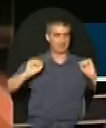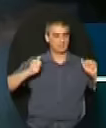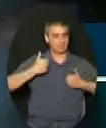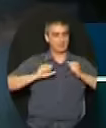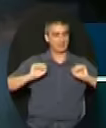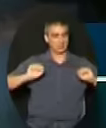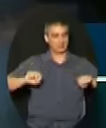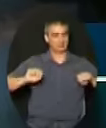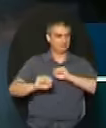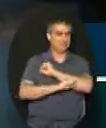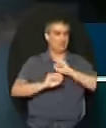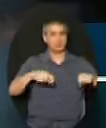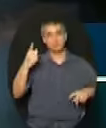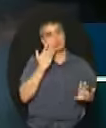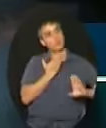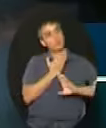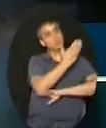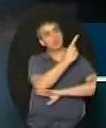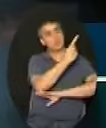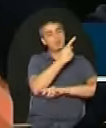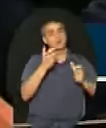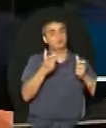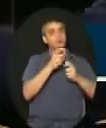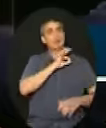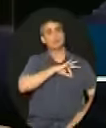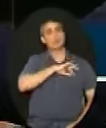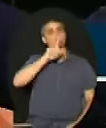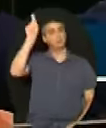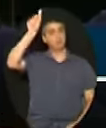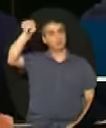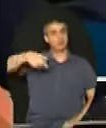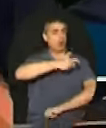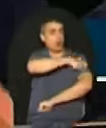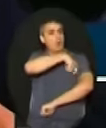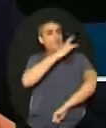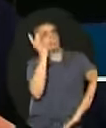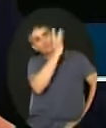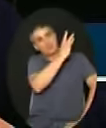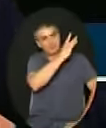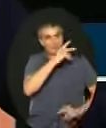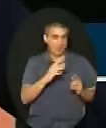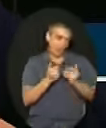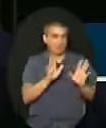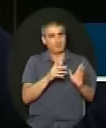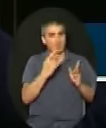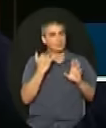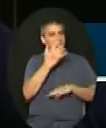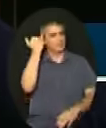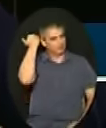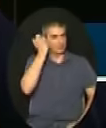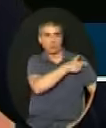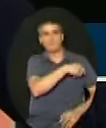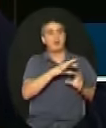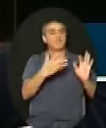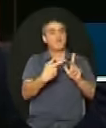הנשיא ב-2008, הייתה פונה דרך המשלחת הרוסית לאום נגד, לפתוח דרך המזכ"ל האום,